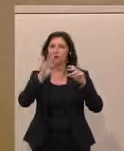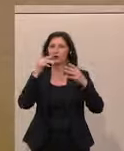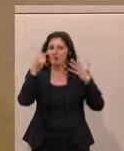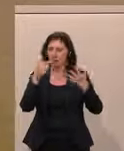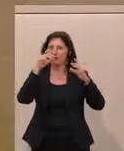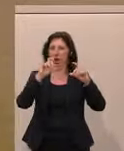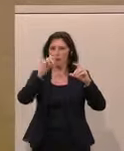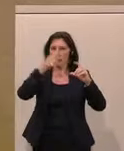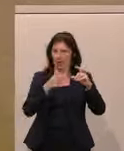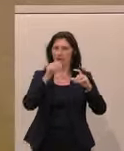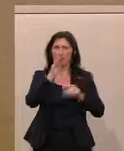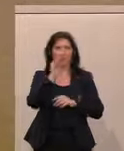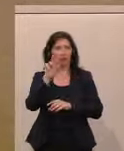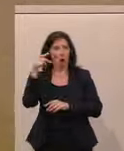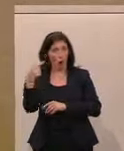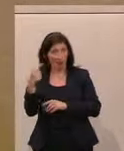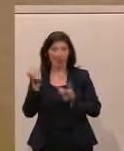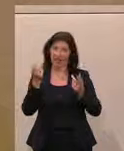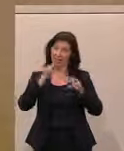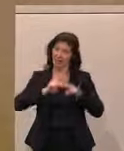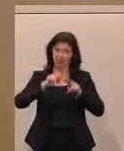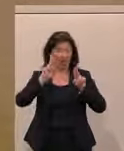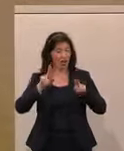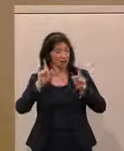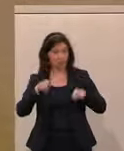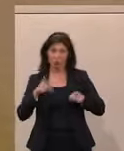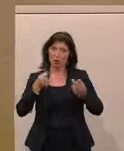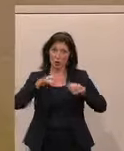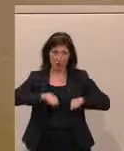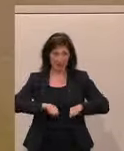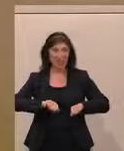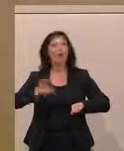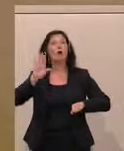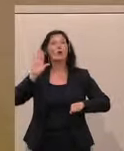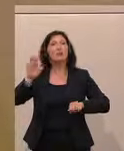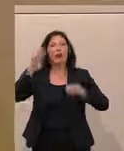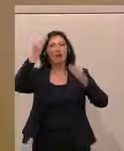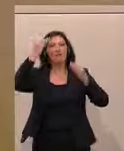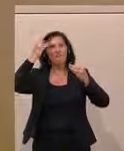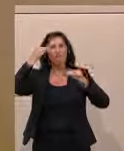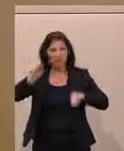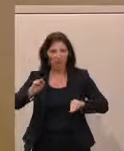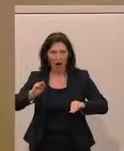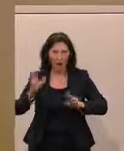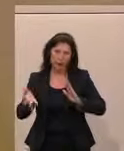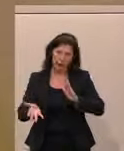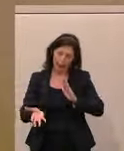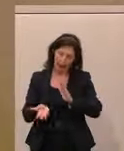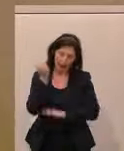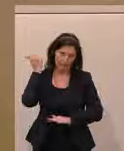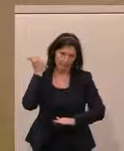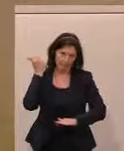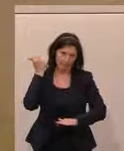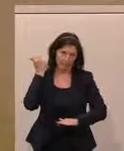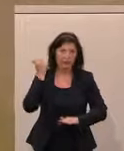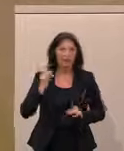BVG durch ausdrückliche Entschließung des Nationalrates das Vertrauen versagt. So, das